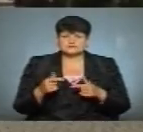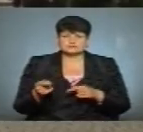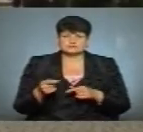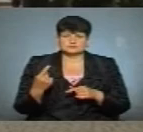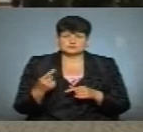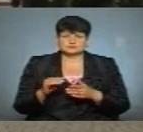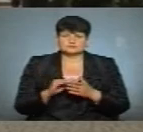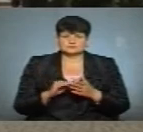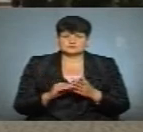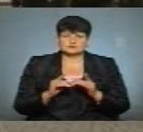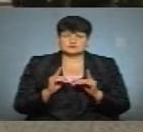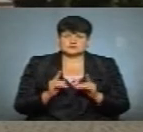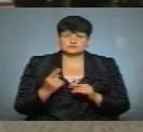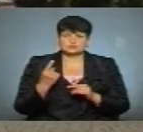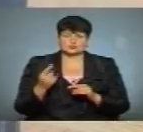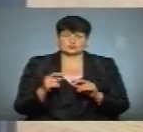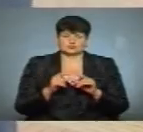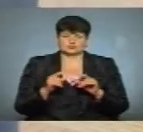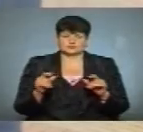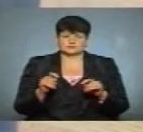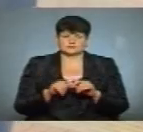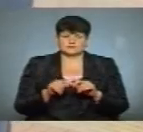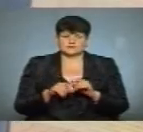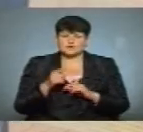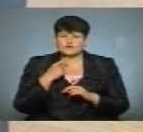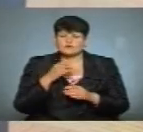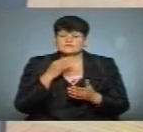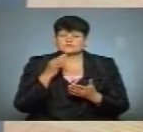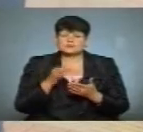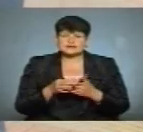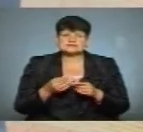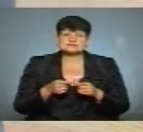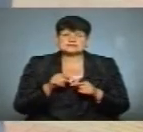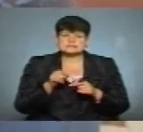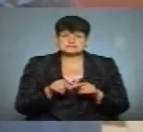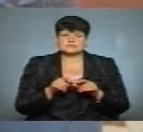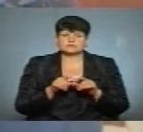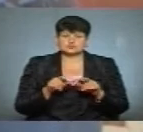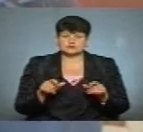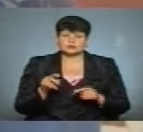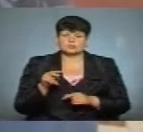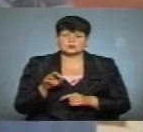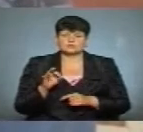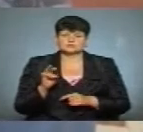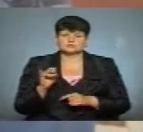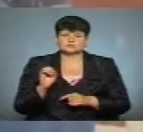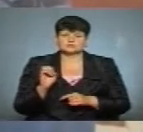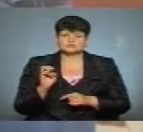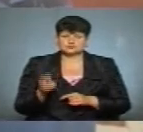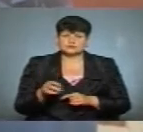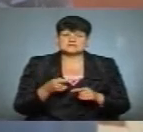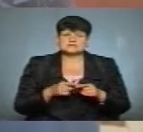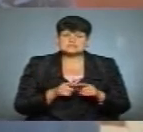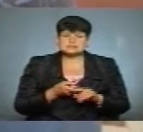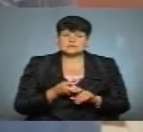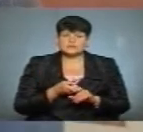Тернопільщини складатимуть лише в одному пункті тестування, каже відповідальна за цей пункт Людмила Онищук. За її словами, це